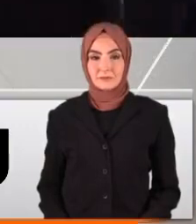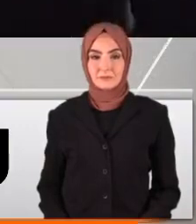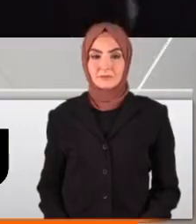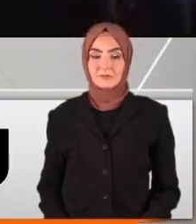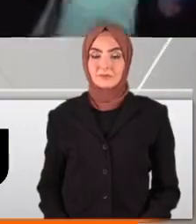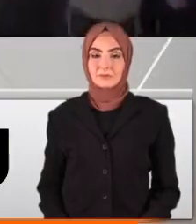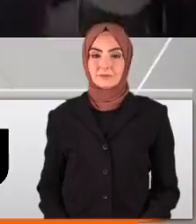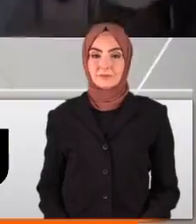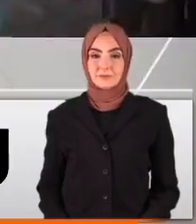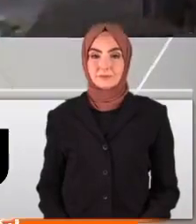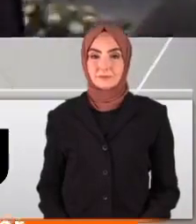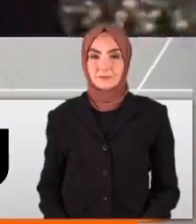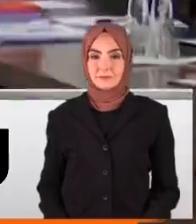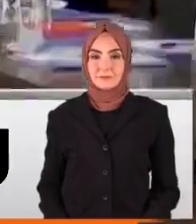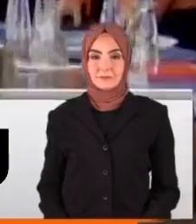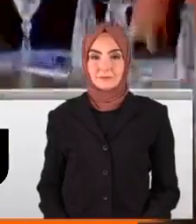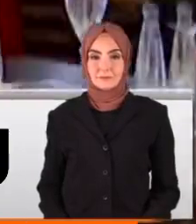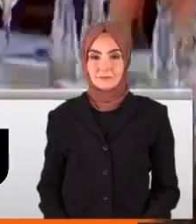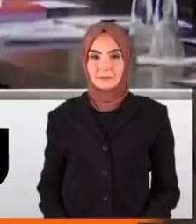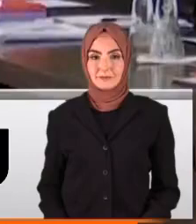helalleşmemiz asla söz konusu olmayacak.